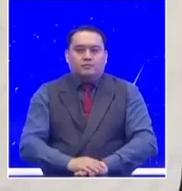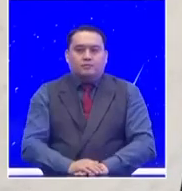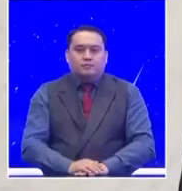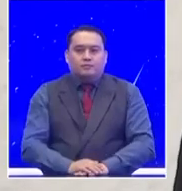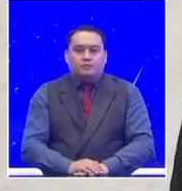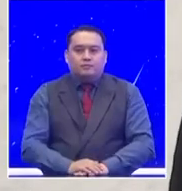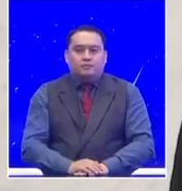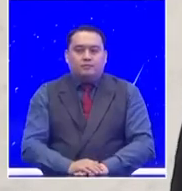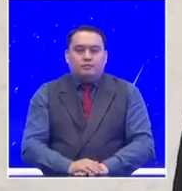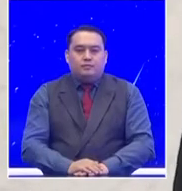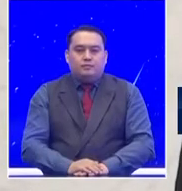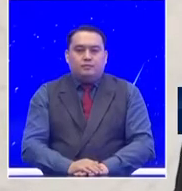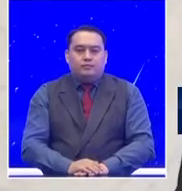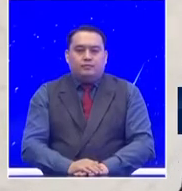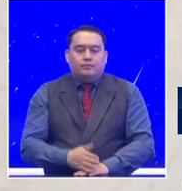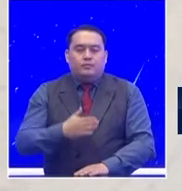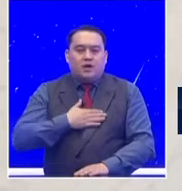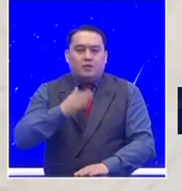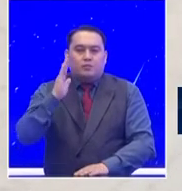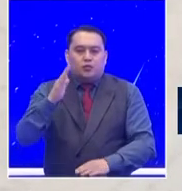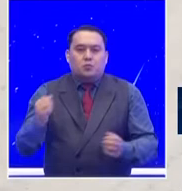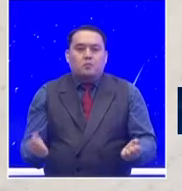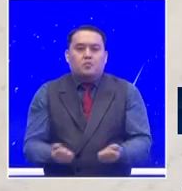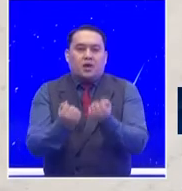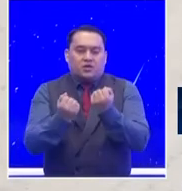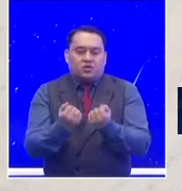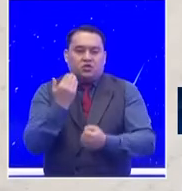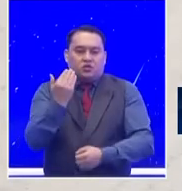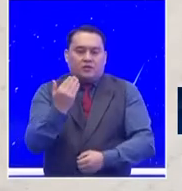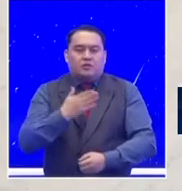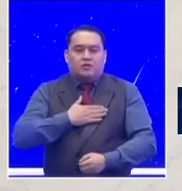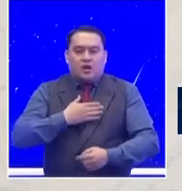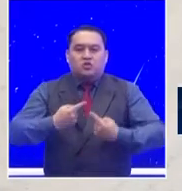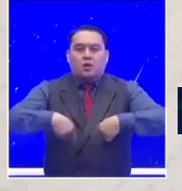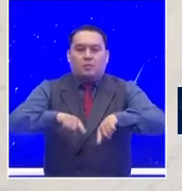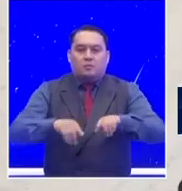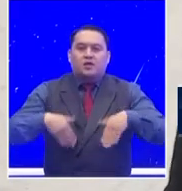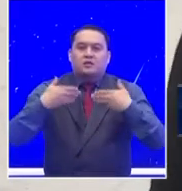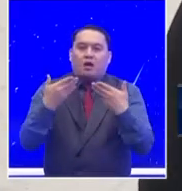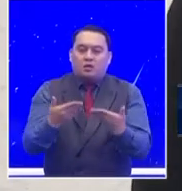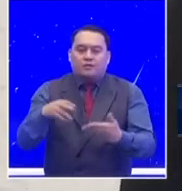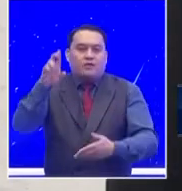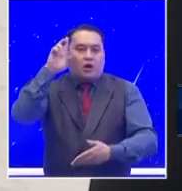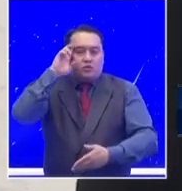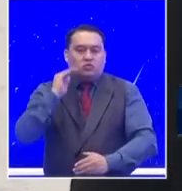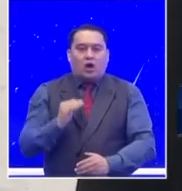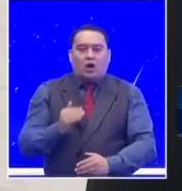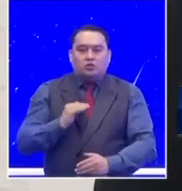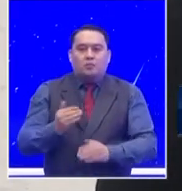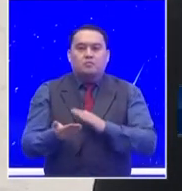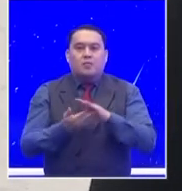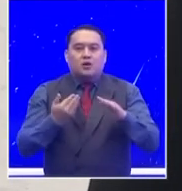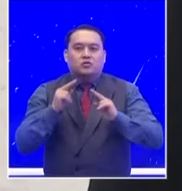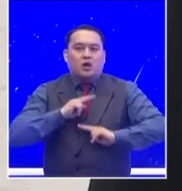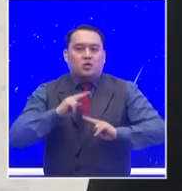бизнес-бастау. Мы и дальше будем поддерживать Серика. Также наша палата предлагает ему на основе государственно-частного партнерства